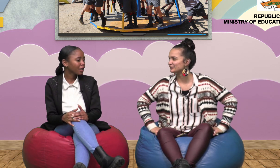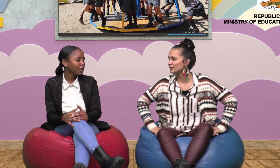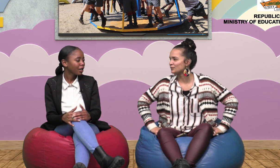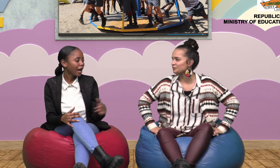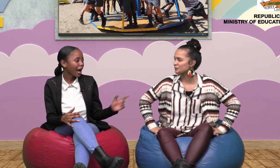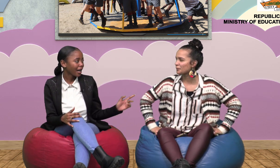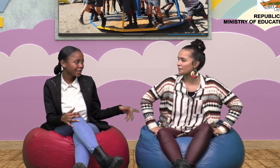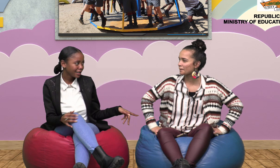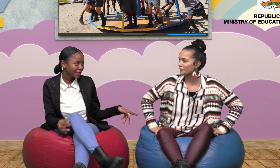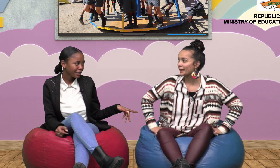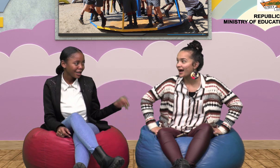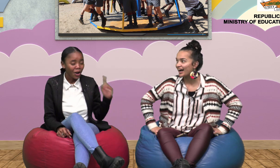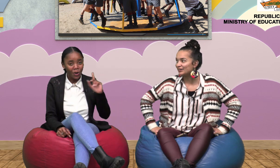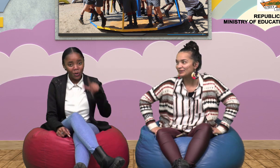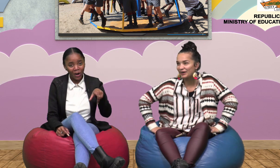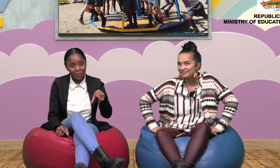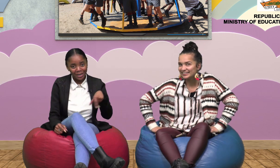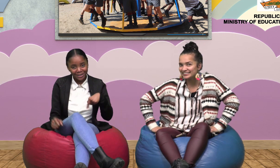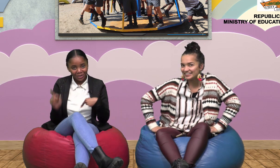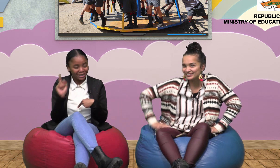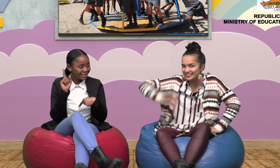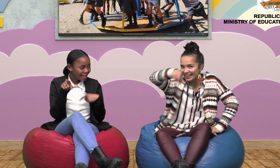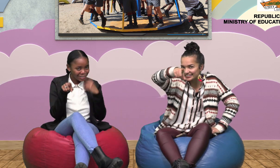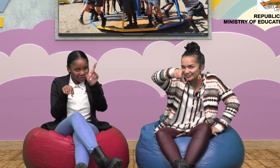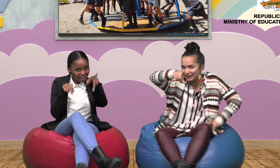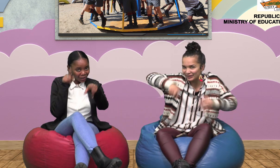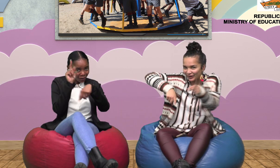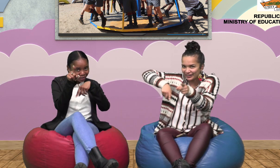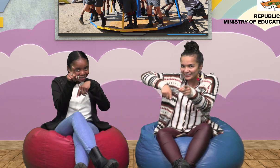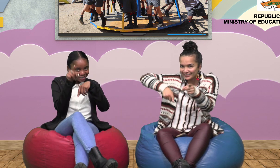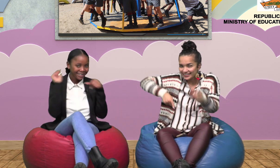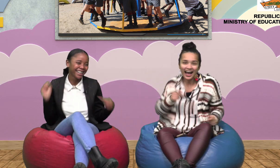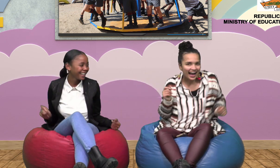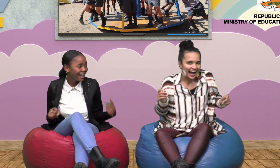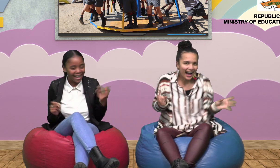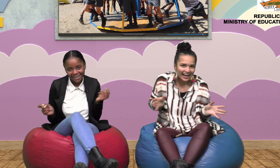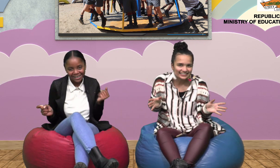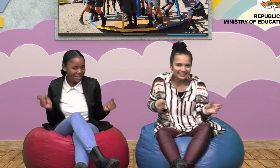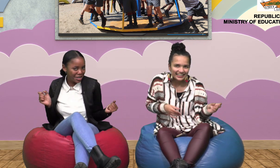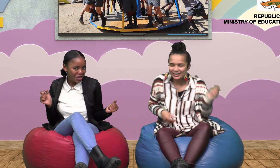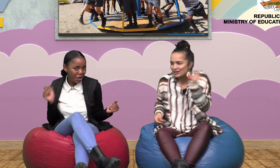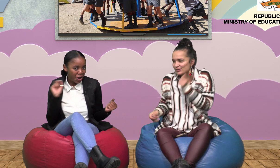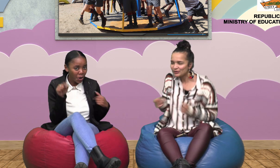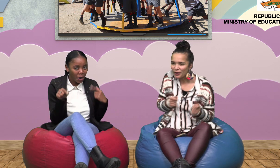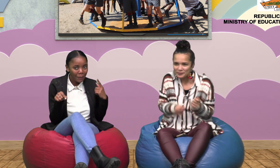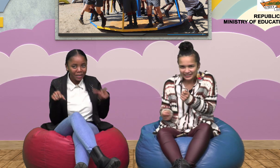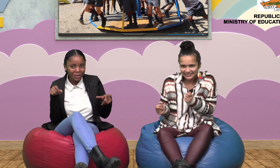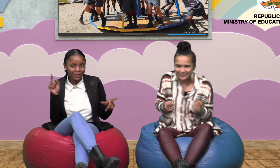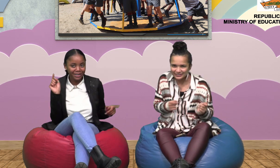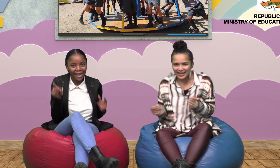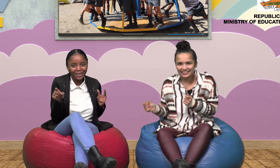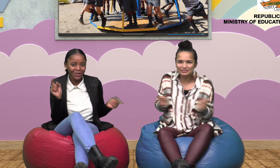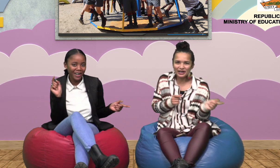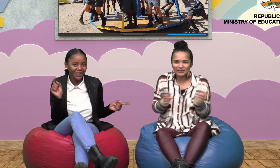weer? Hasie, Hoekom is jou stert so kort? Hasie, hoekom is